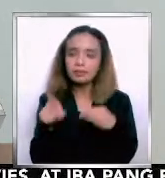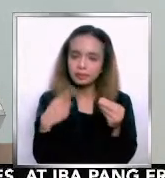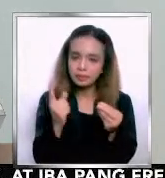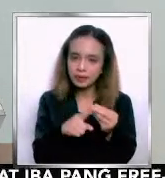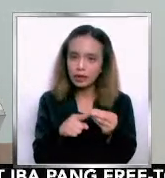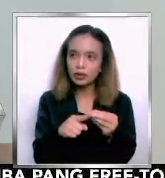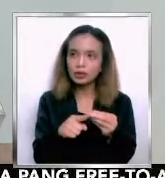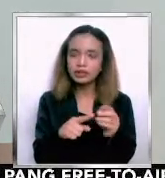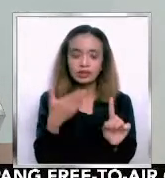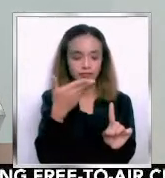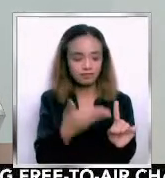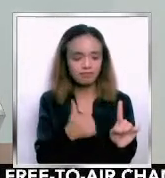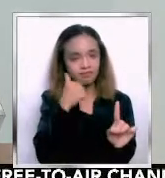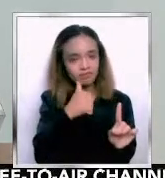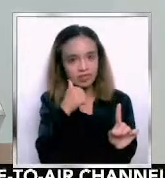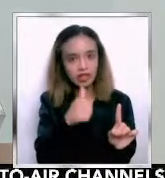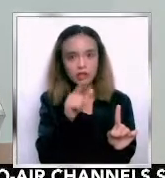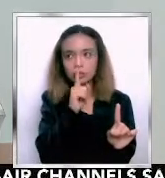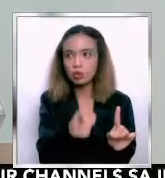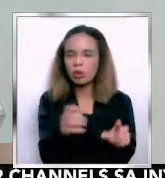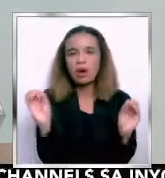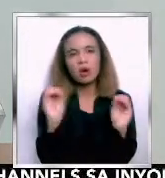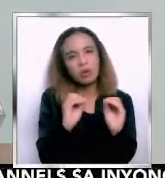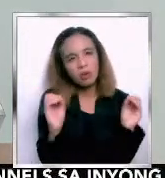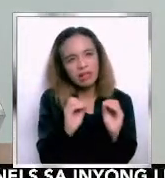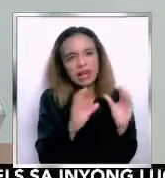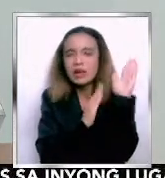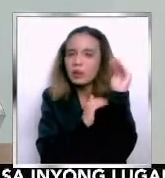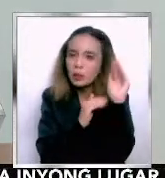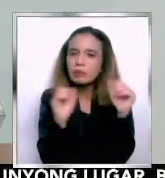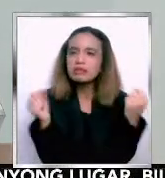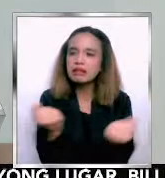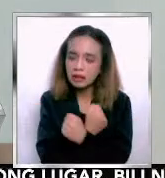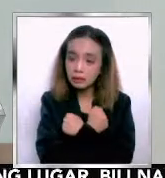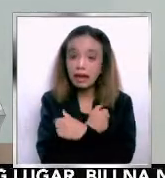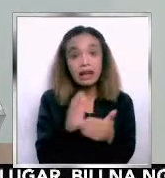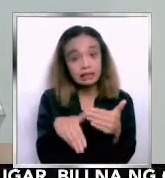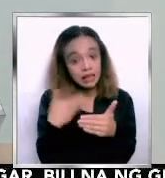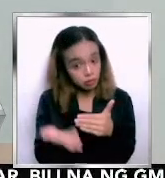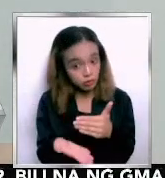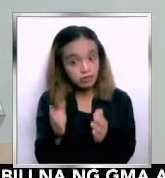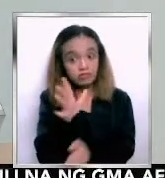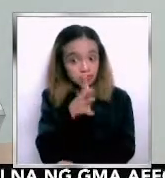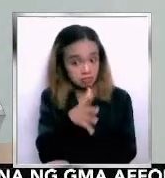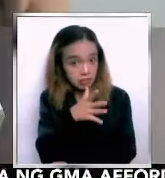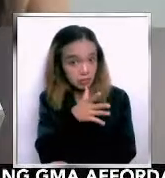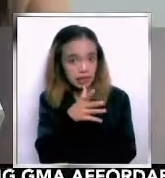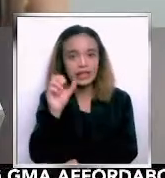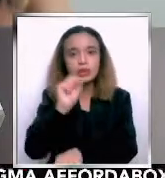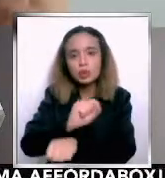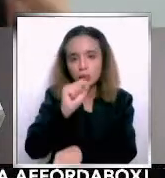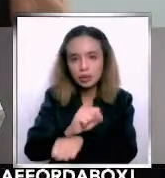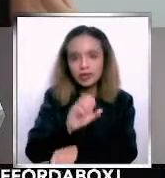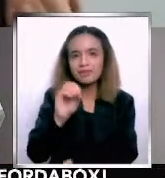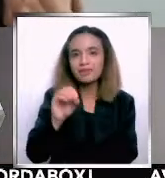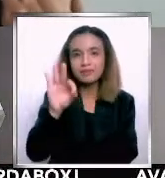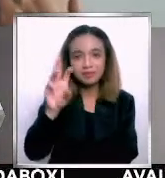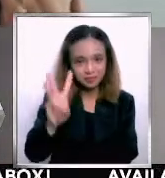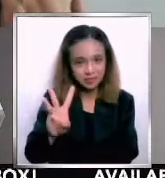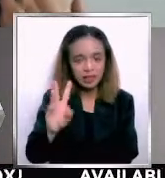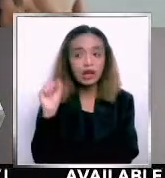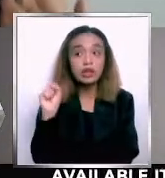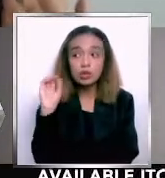na very hopeless romantic po siya. Tapos yung mommy niya kasi, OFW. Siya yung